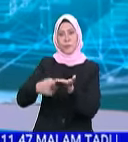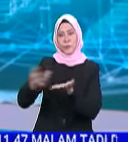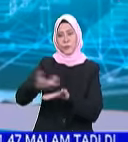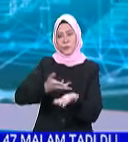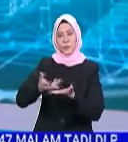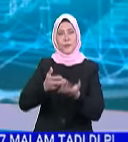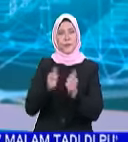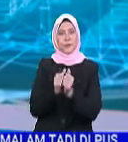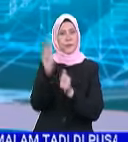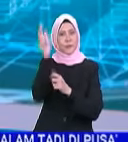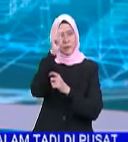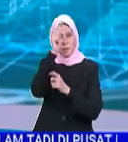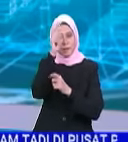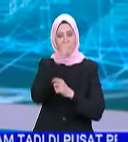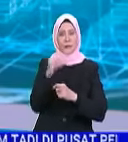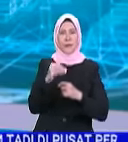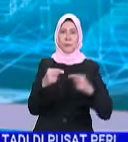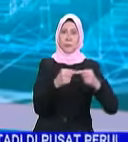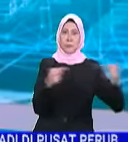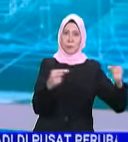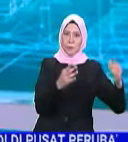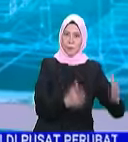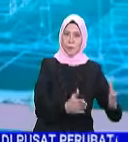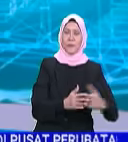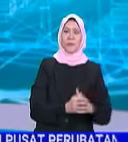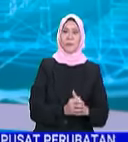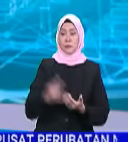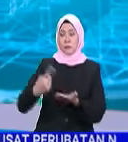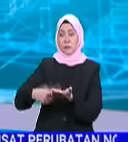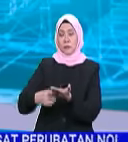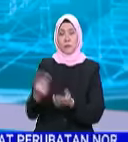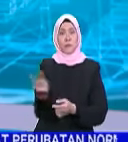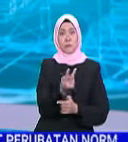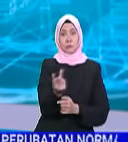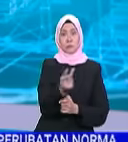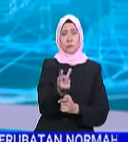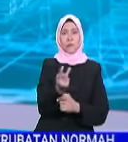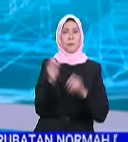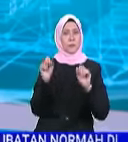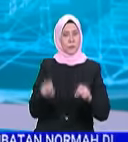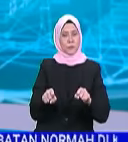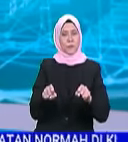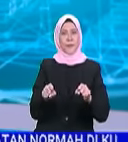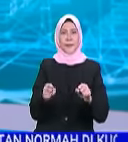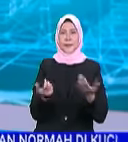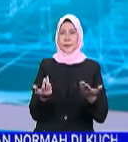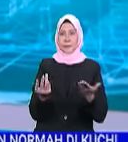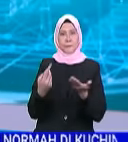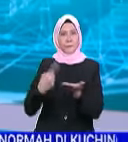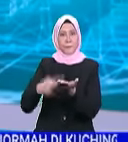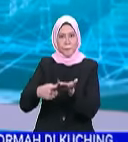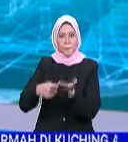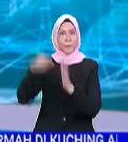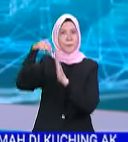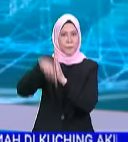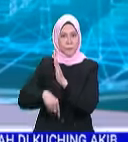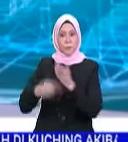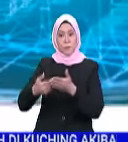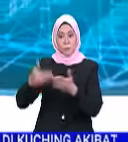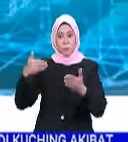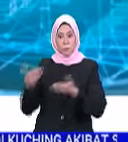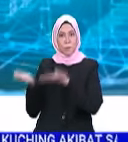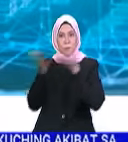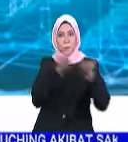perbincangan antara pihak kerajaan dan pembangkang. Perbincangan kedua-dua pihak itu bagi menggariskan perincian sebelum dibawa